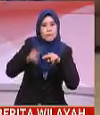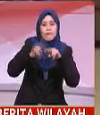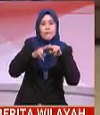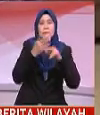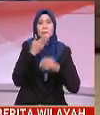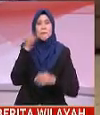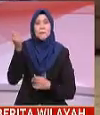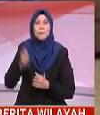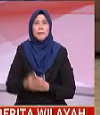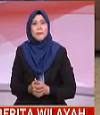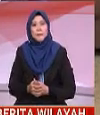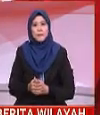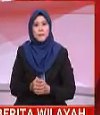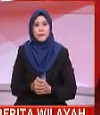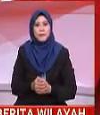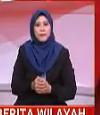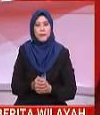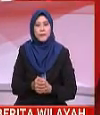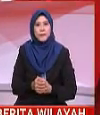tinggi.